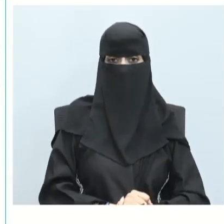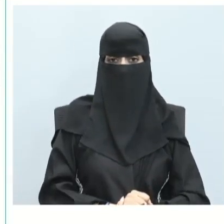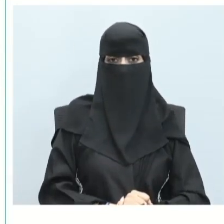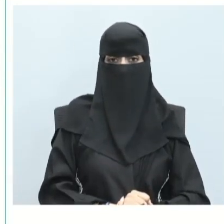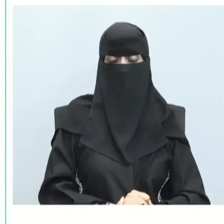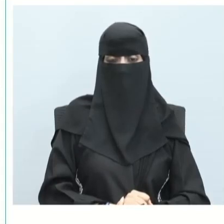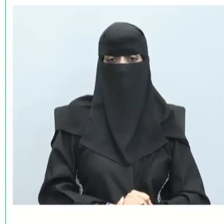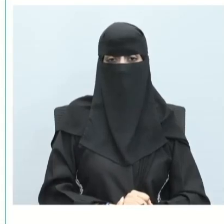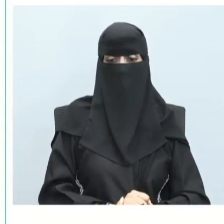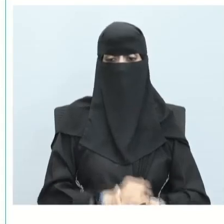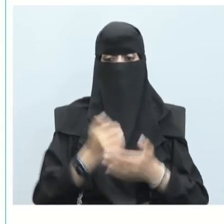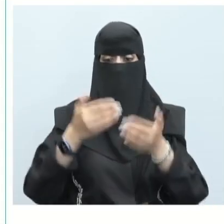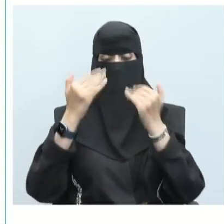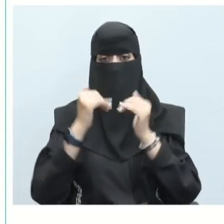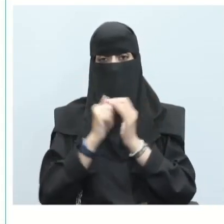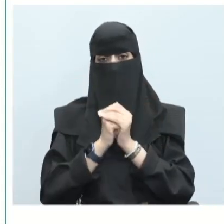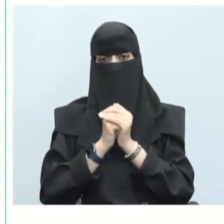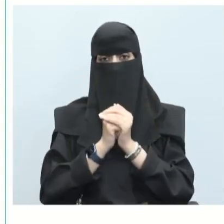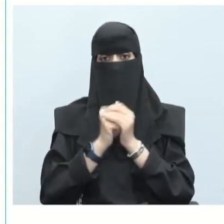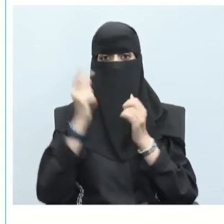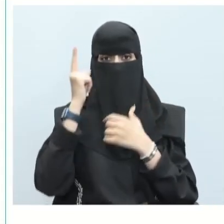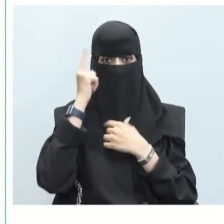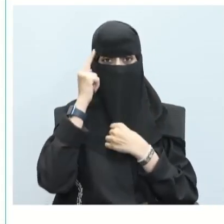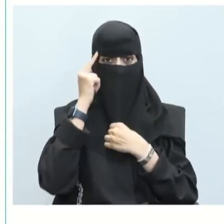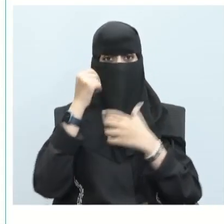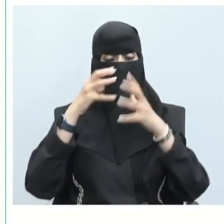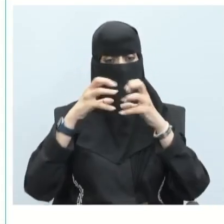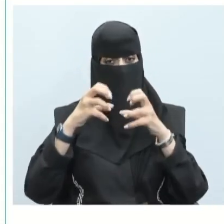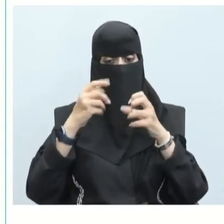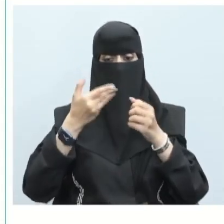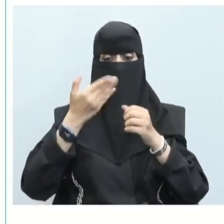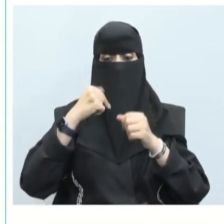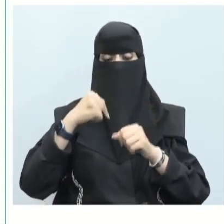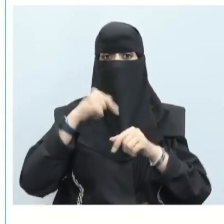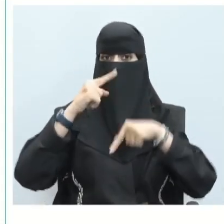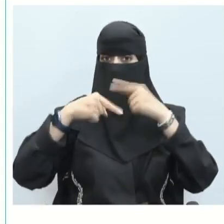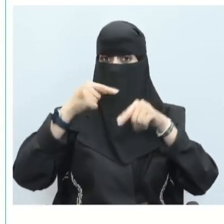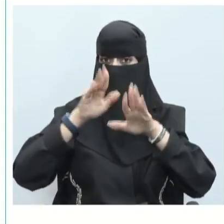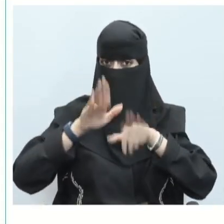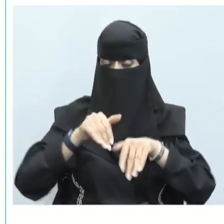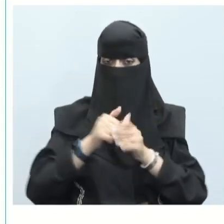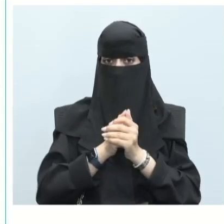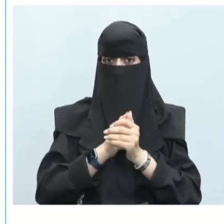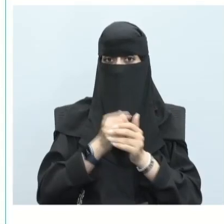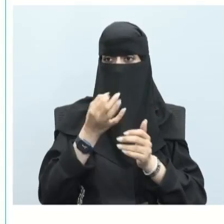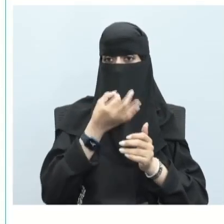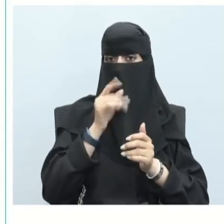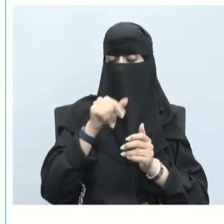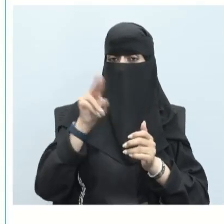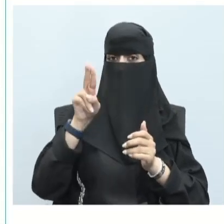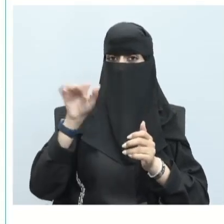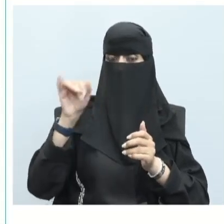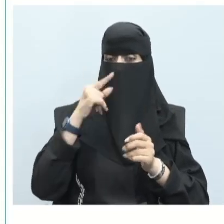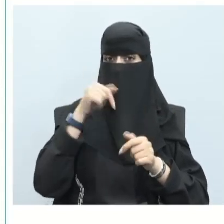الفقره التي تليها افهم واحلل اما زلت تتنمر على